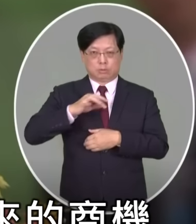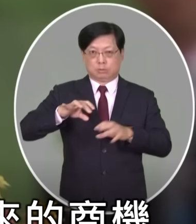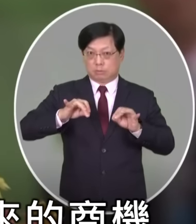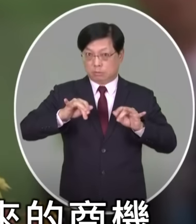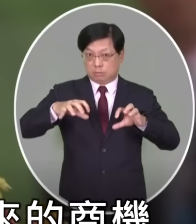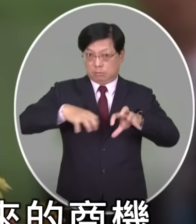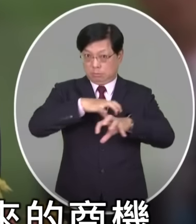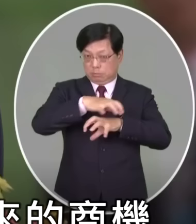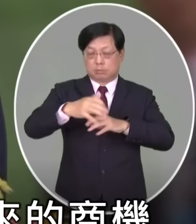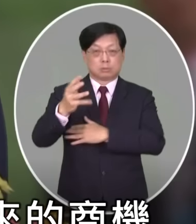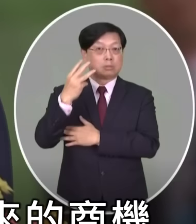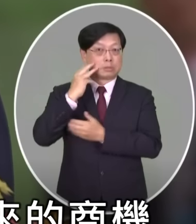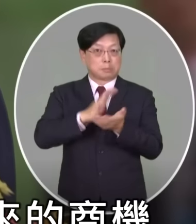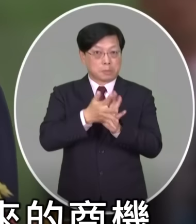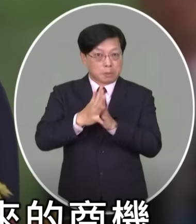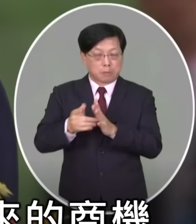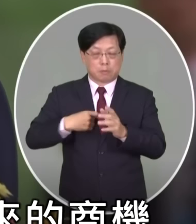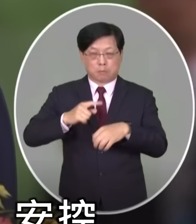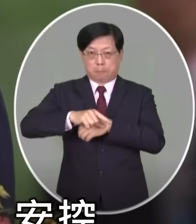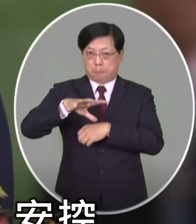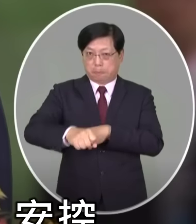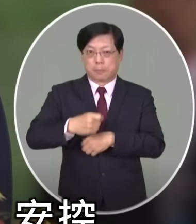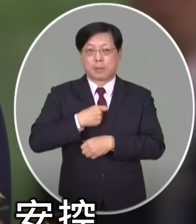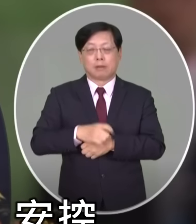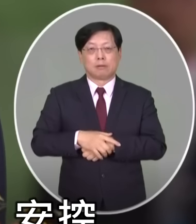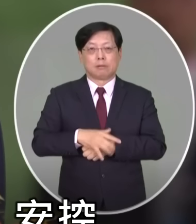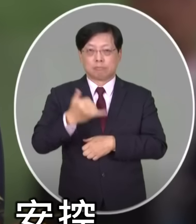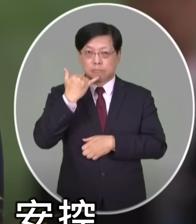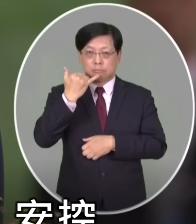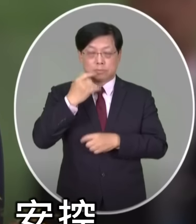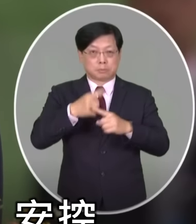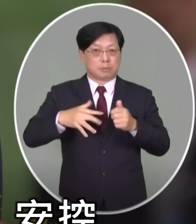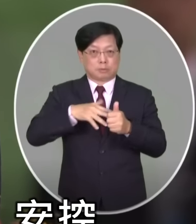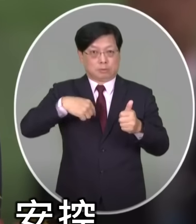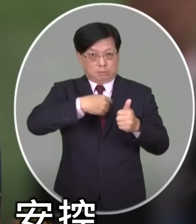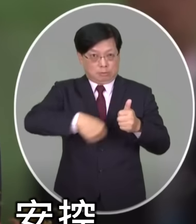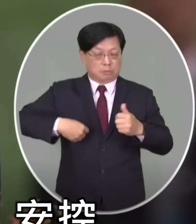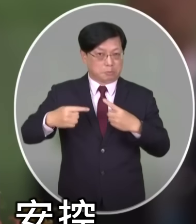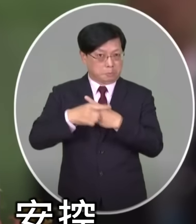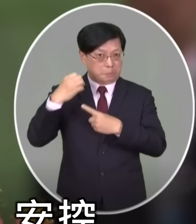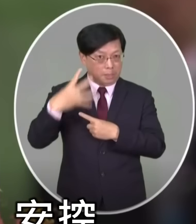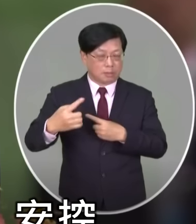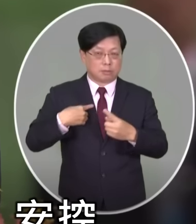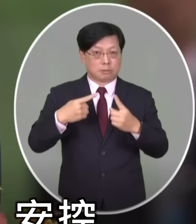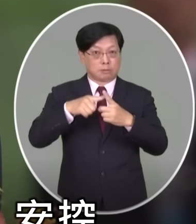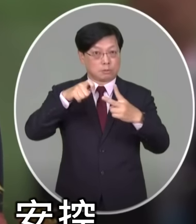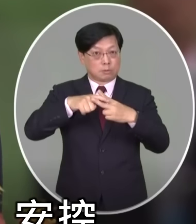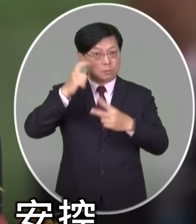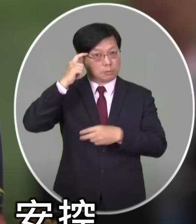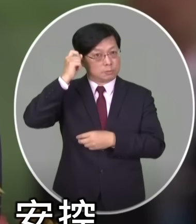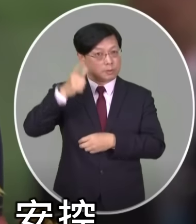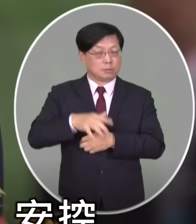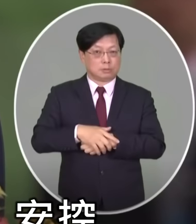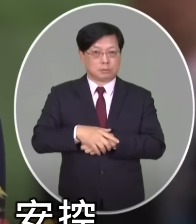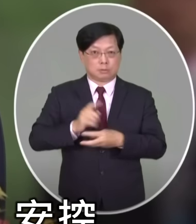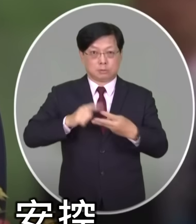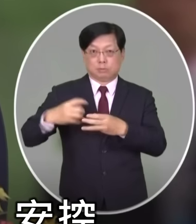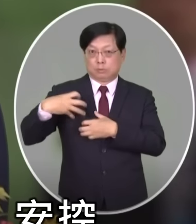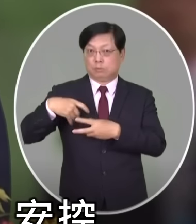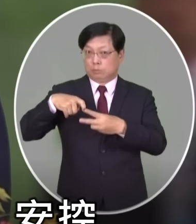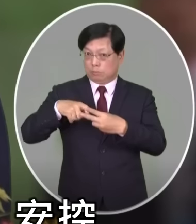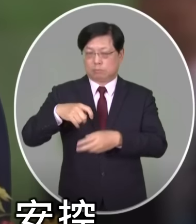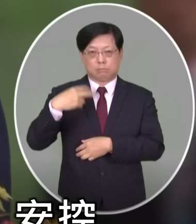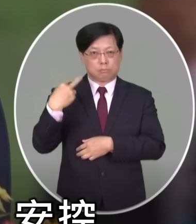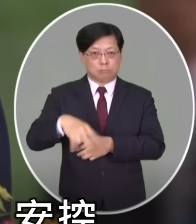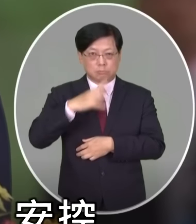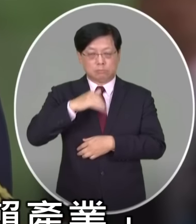化所带来的商机，发展半导体、人工智慧、军工、